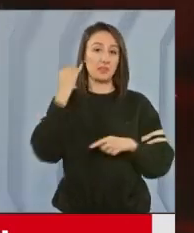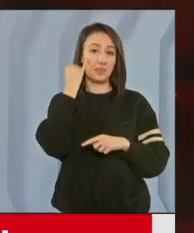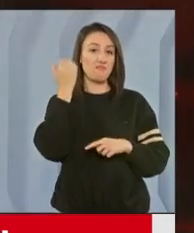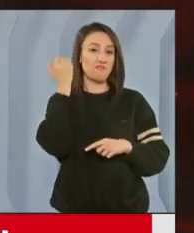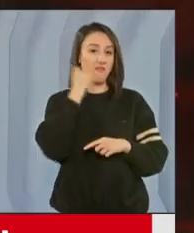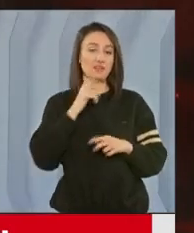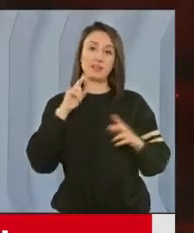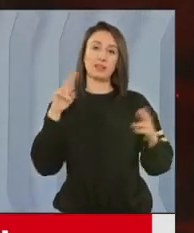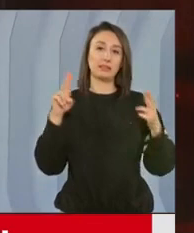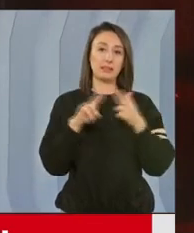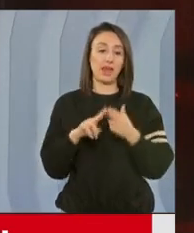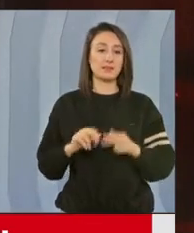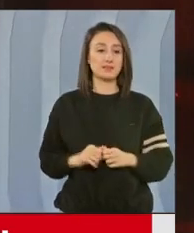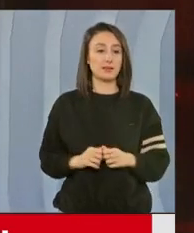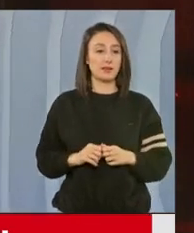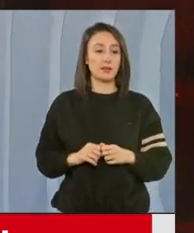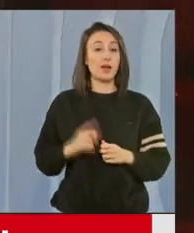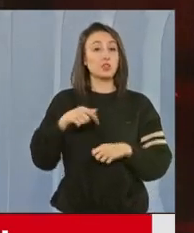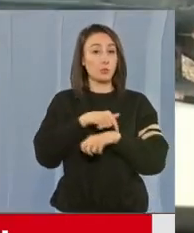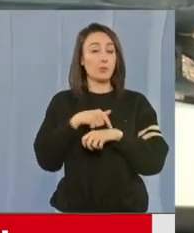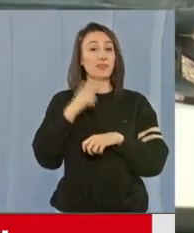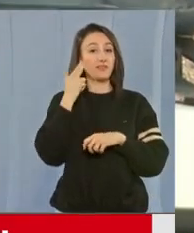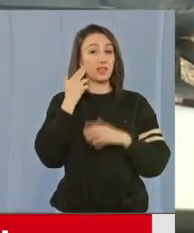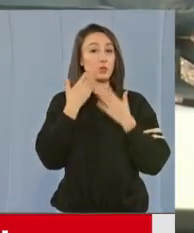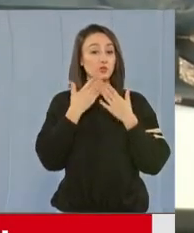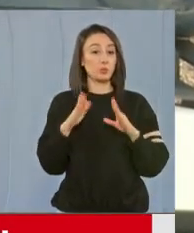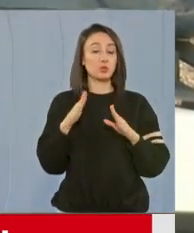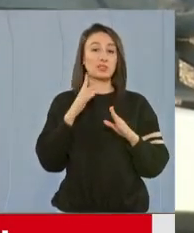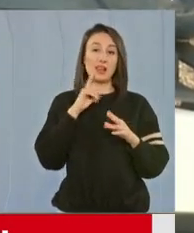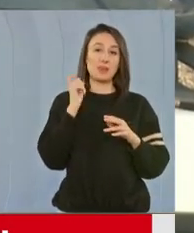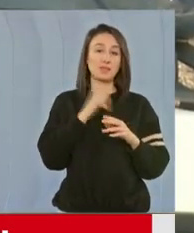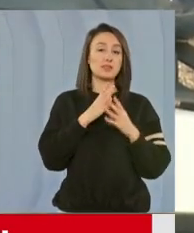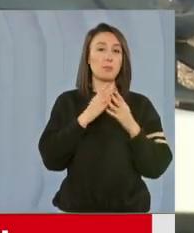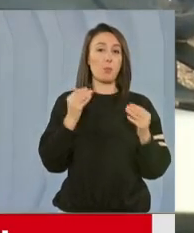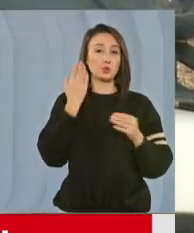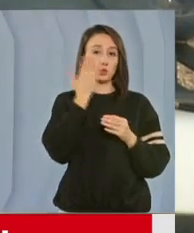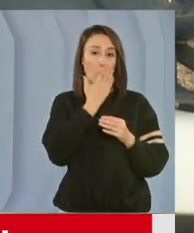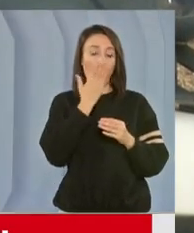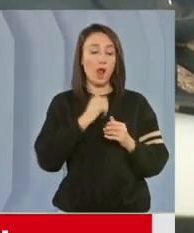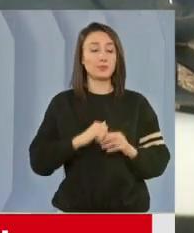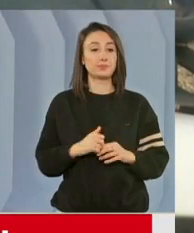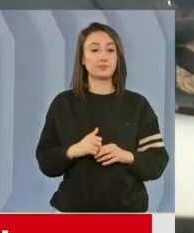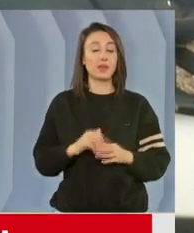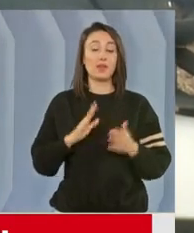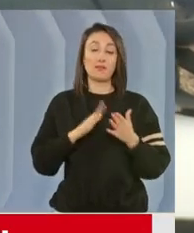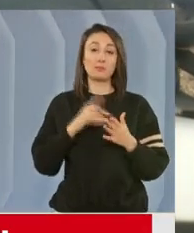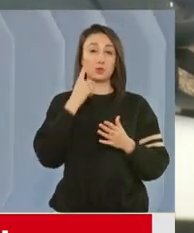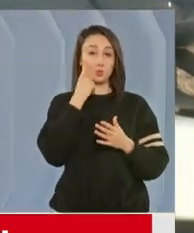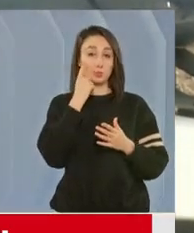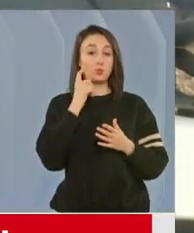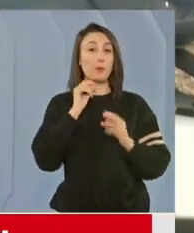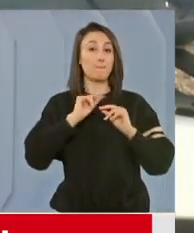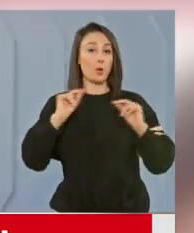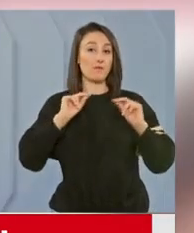false să se întâlnească cu ei din acel moment Fetele au început să lipsească tot mai des de la școală școală fapt care a atras suspiciunile